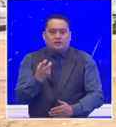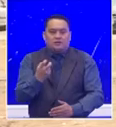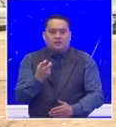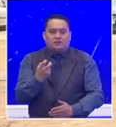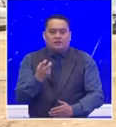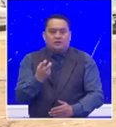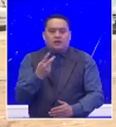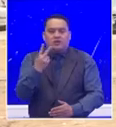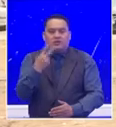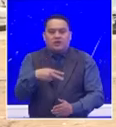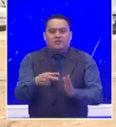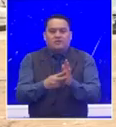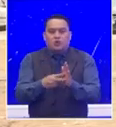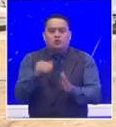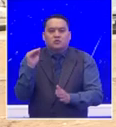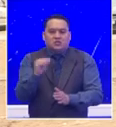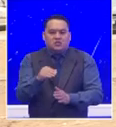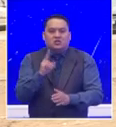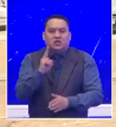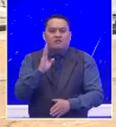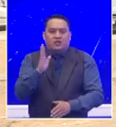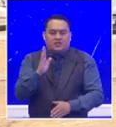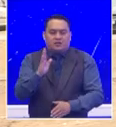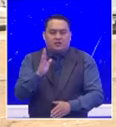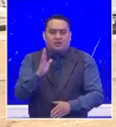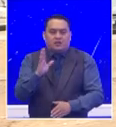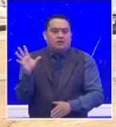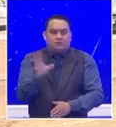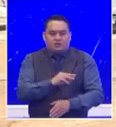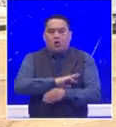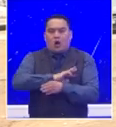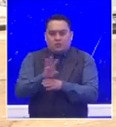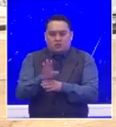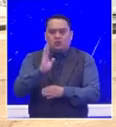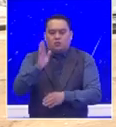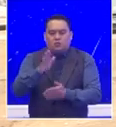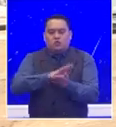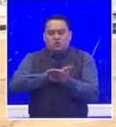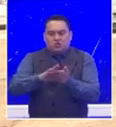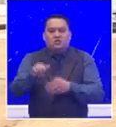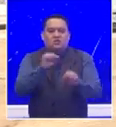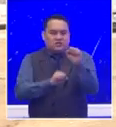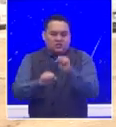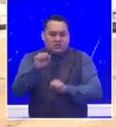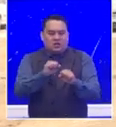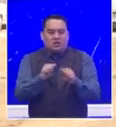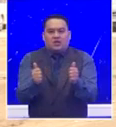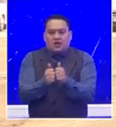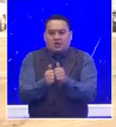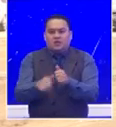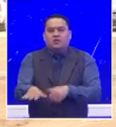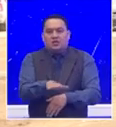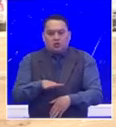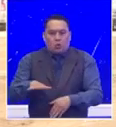подъездов, 28 440 квартир. Все это охвачено будет дезинфекцией. Также прилегающая